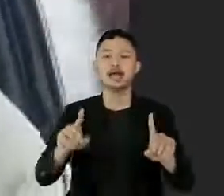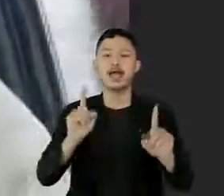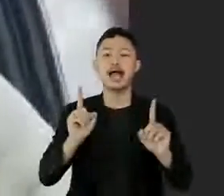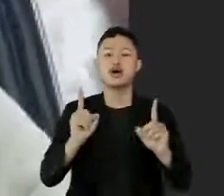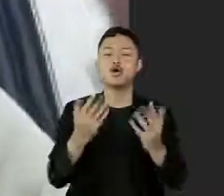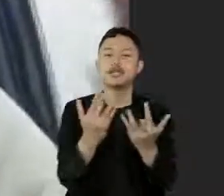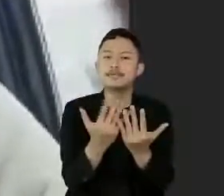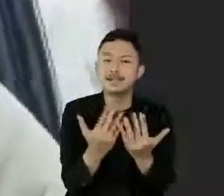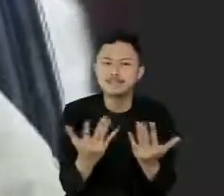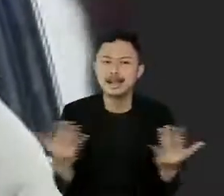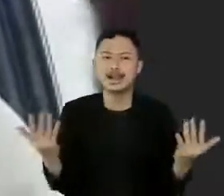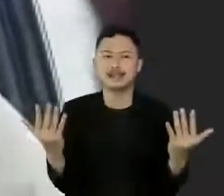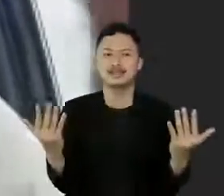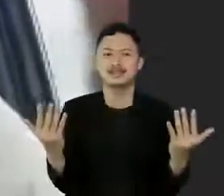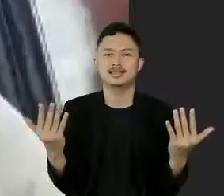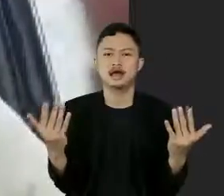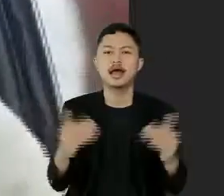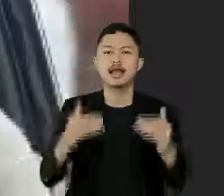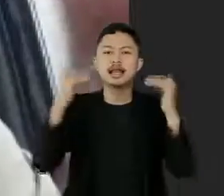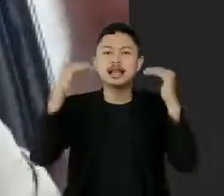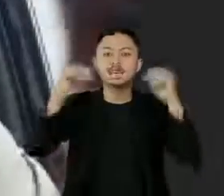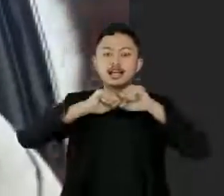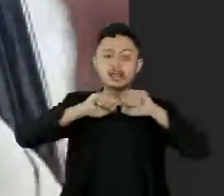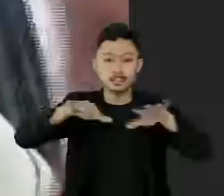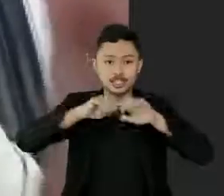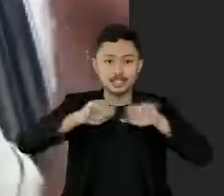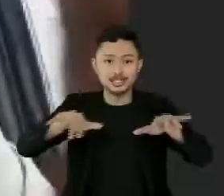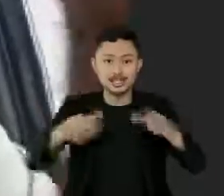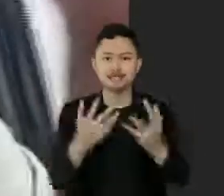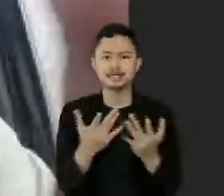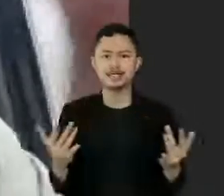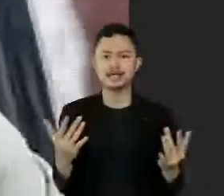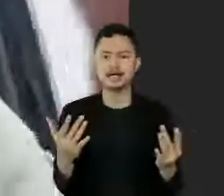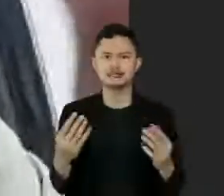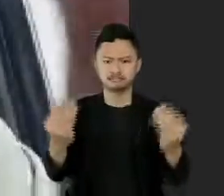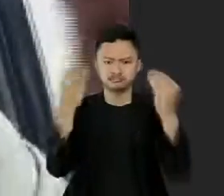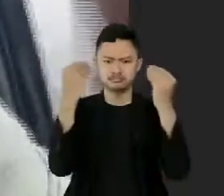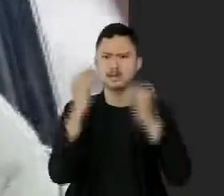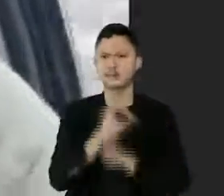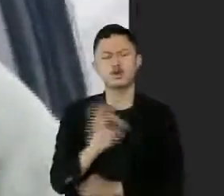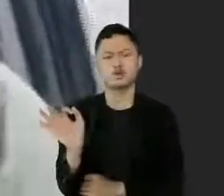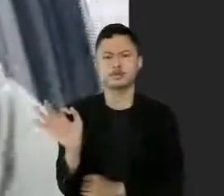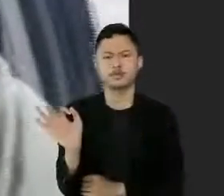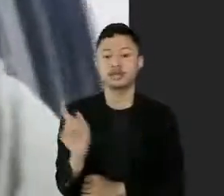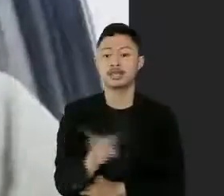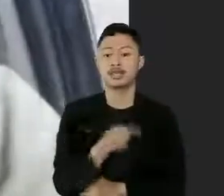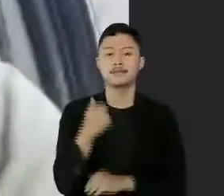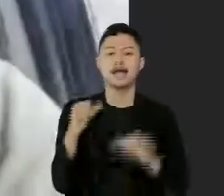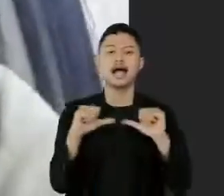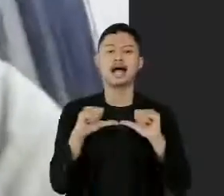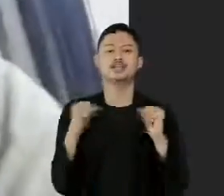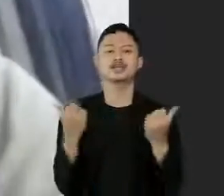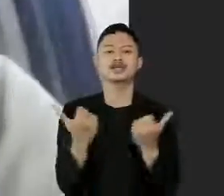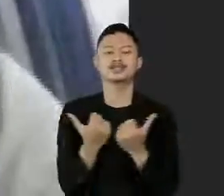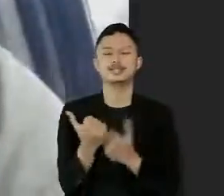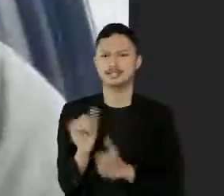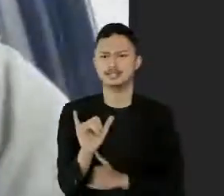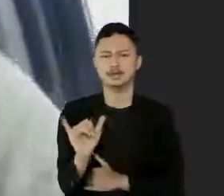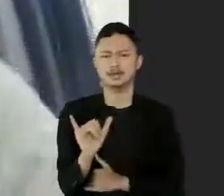tataran sosialisasi ini belum menyentuh ke akar rumput. Nah, kami yang ada di asosiasi yang berada di garda terdepan pun